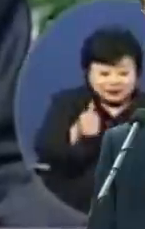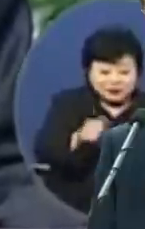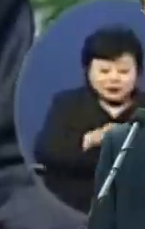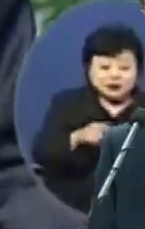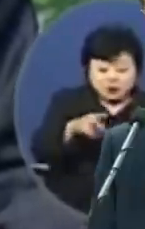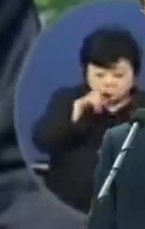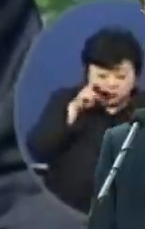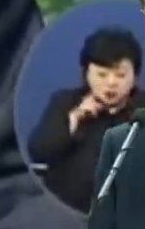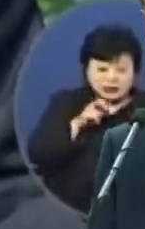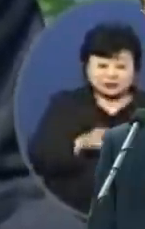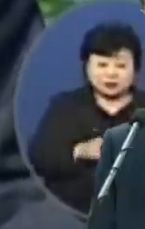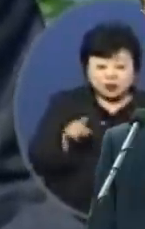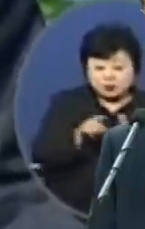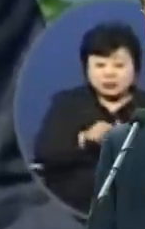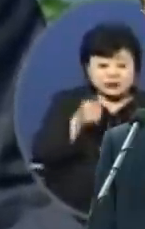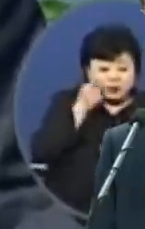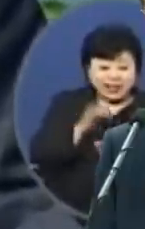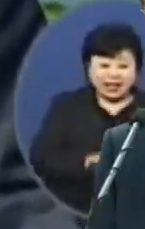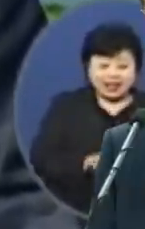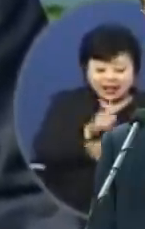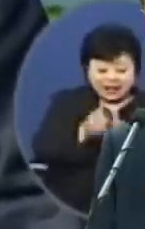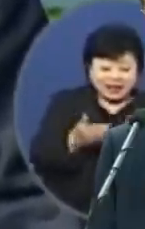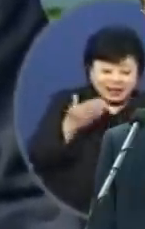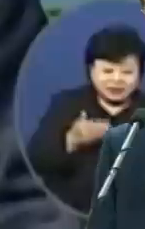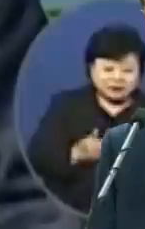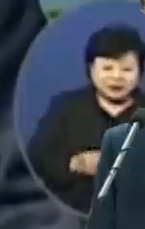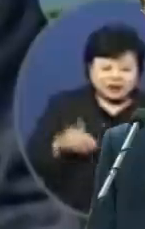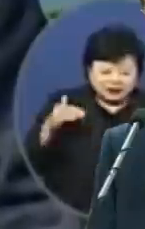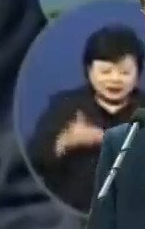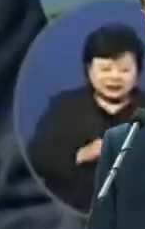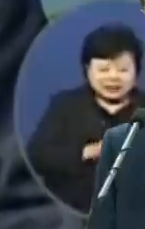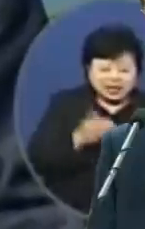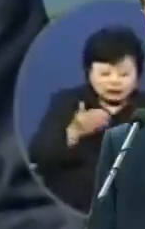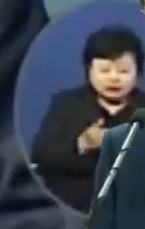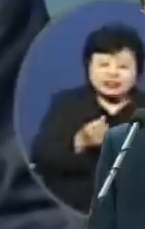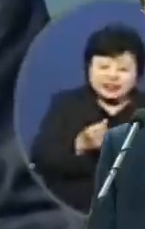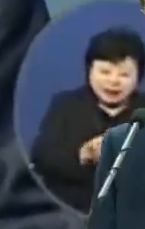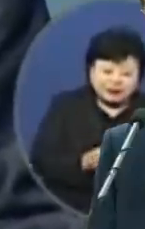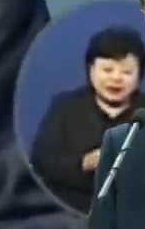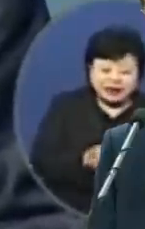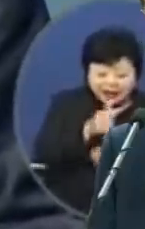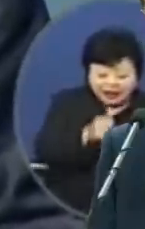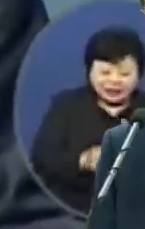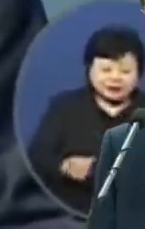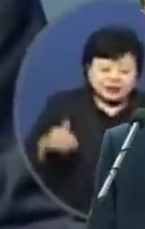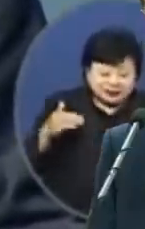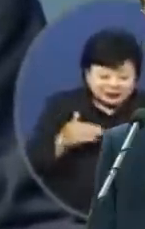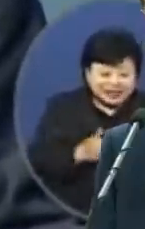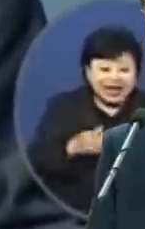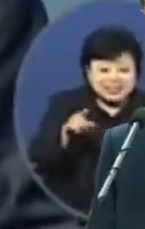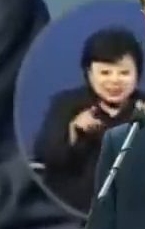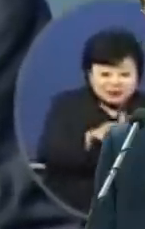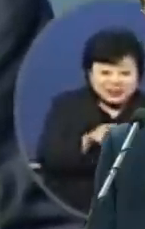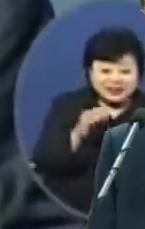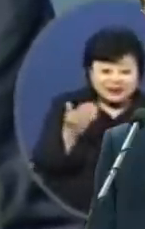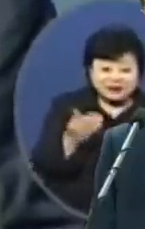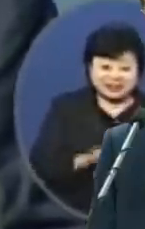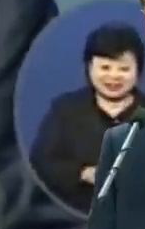우리를 미워하시면 우리가 믿을 수가 없어요. 하나님은 우리를 끝까지 사랑하시기 때문에 우리는 하나님을 끝까지 믿을 수가 있는